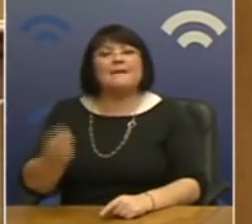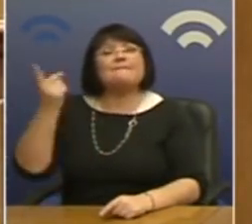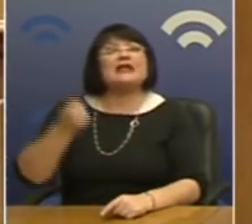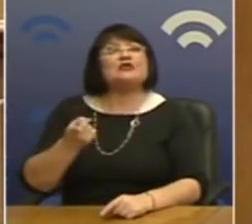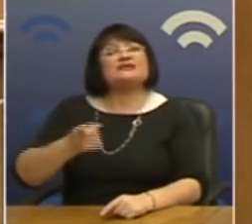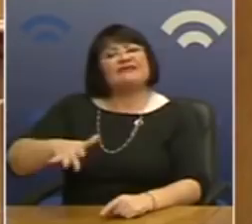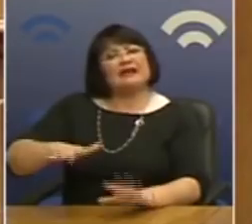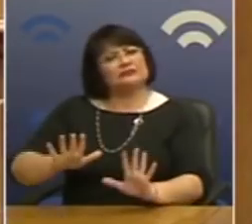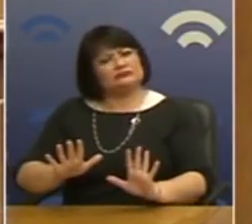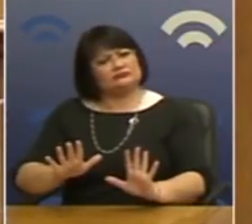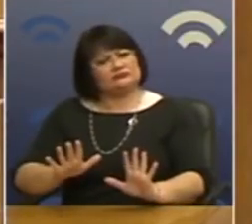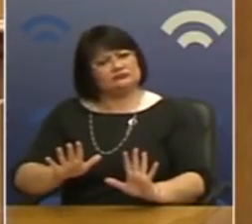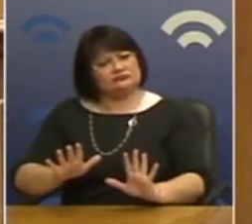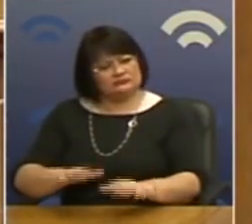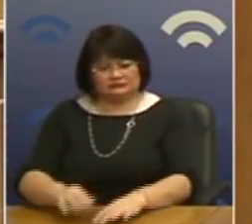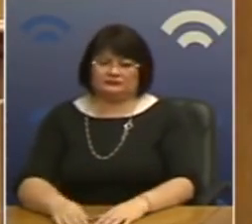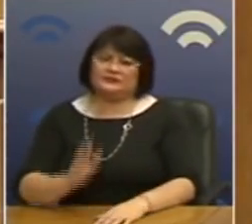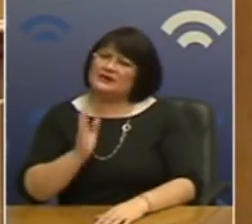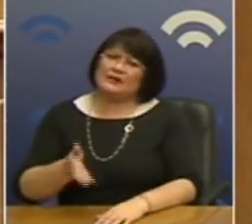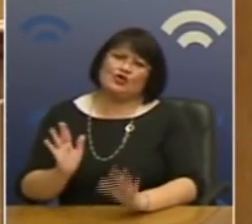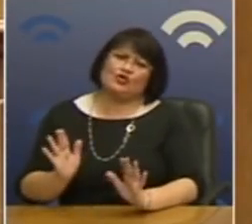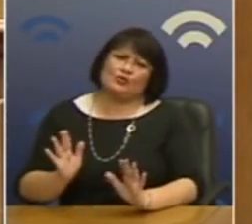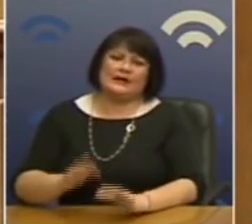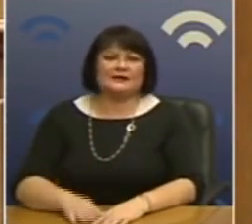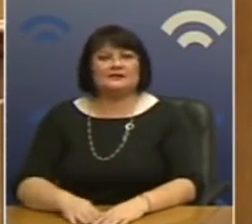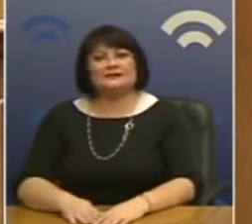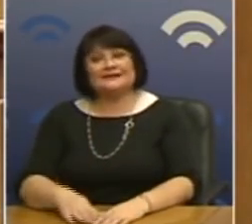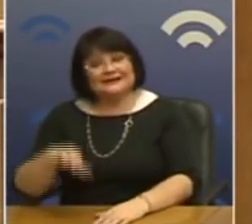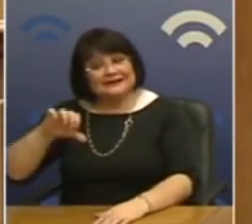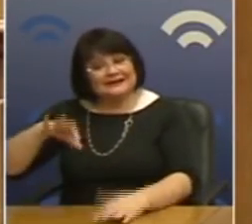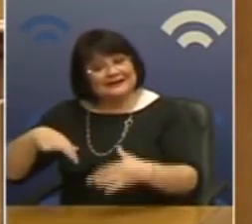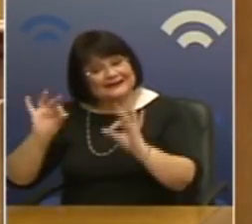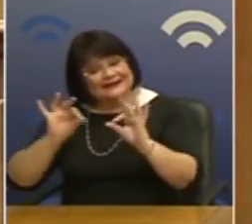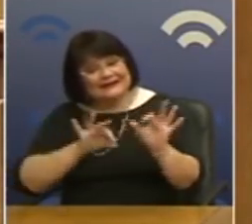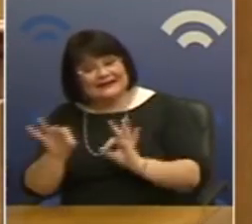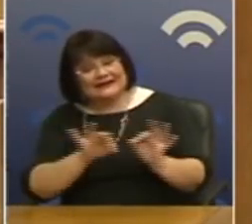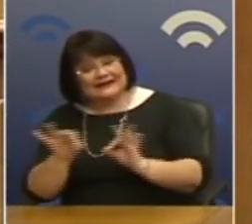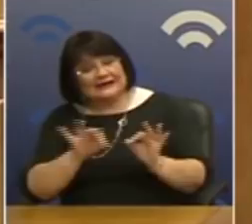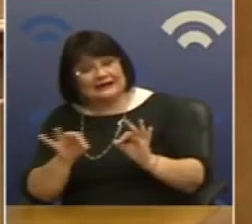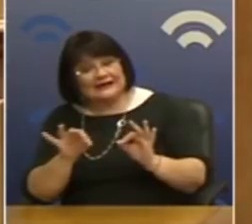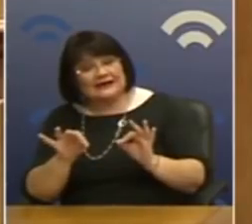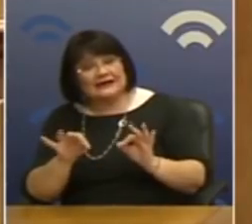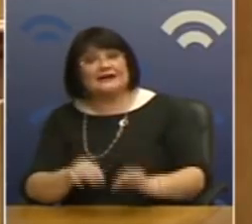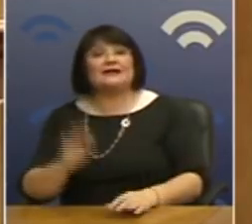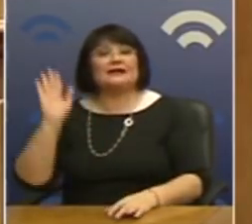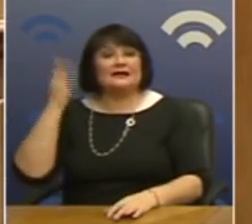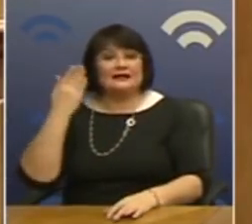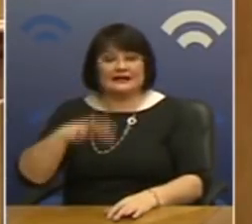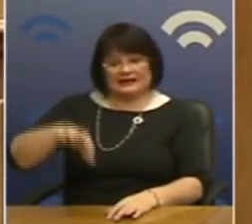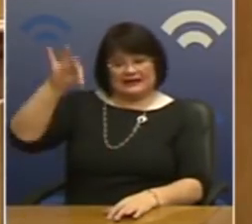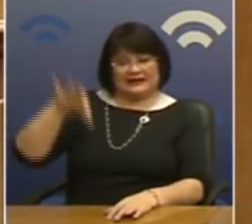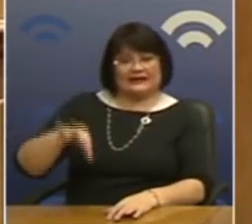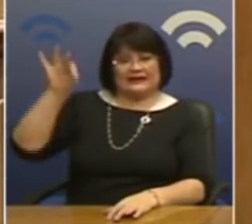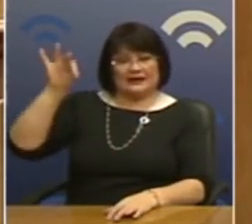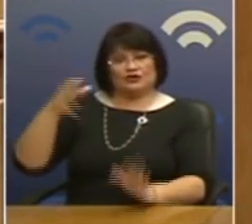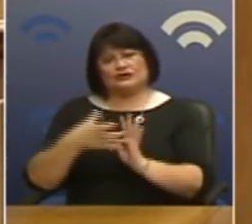πλειοψηφία. Μάλιστα, το αρχικό σας σχέδιο πρόβλεπε εκλογή του πρεσβύτερου ή και με κλήρωση, το οποίο και το